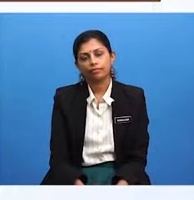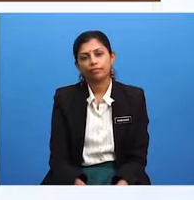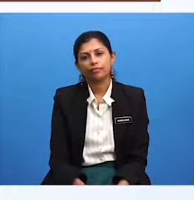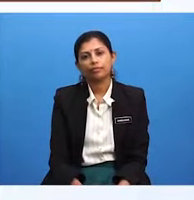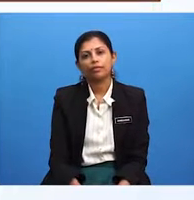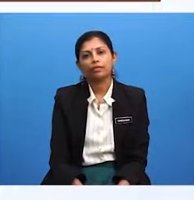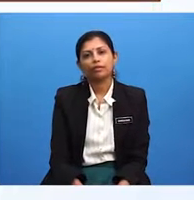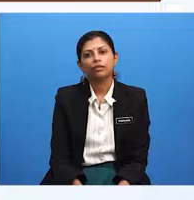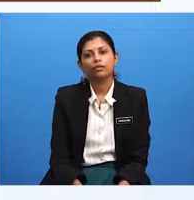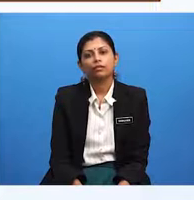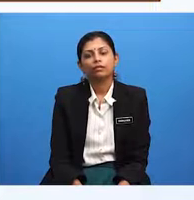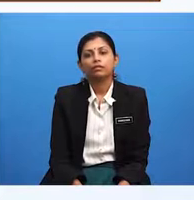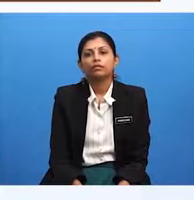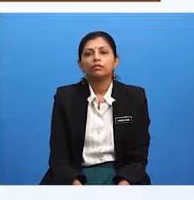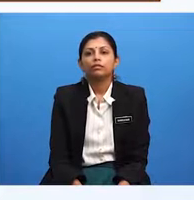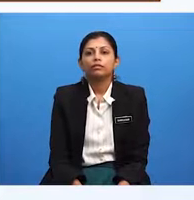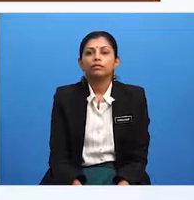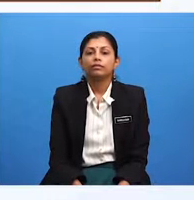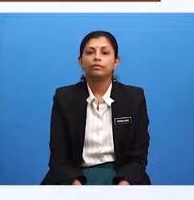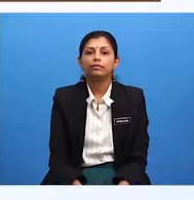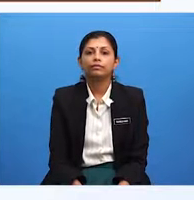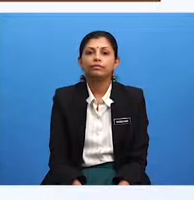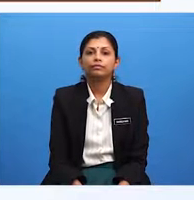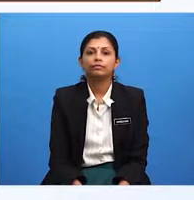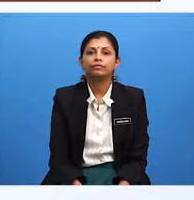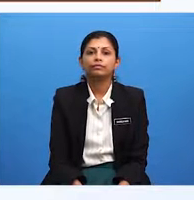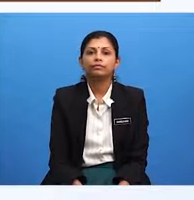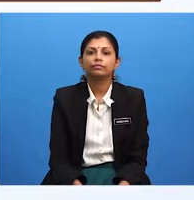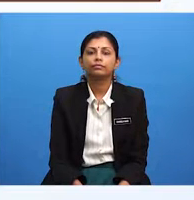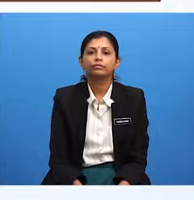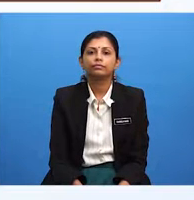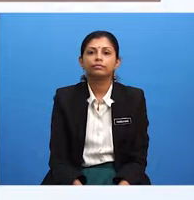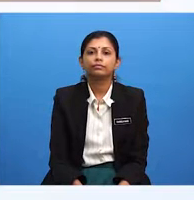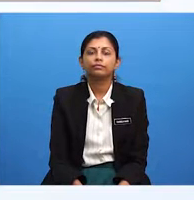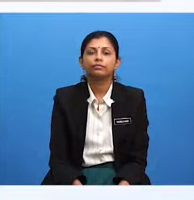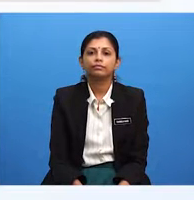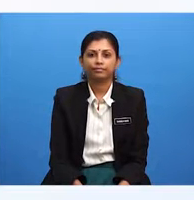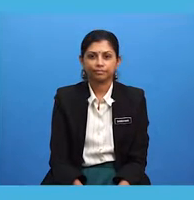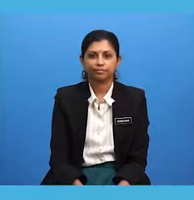haid. Kita mulakan dengan sindrom pra-haid.